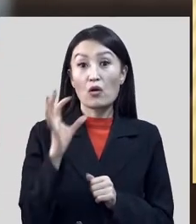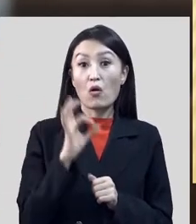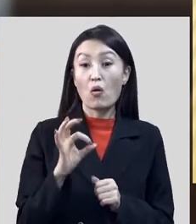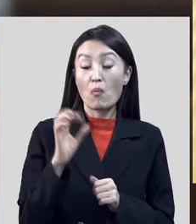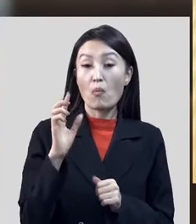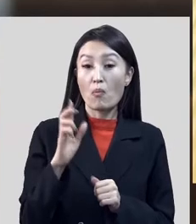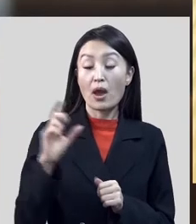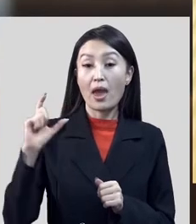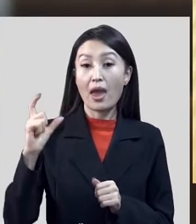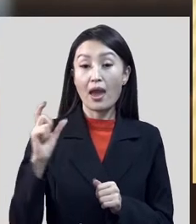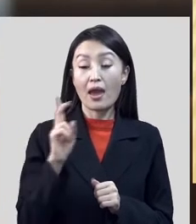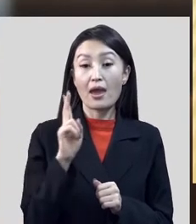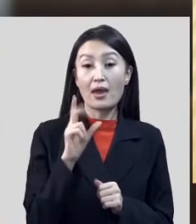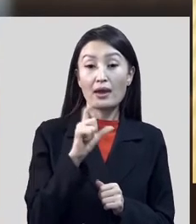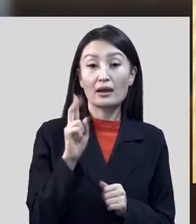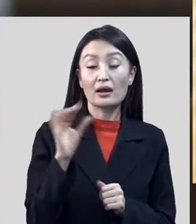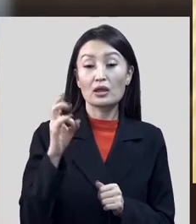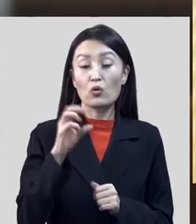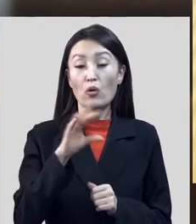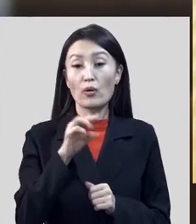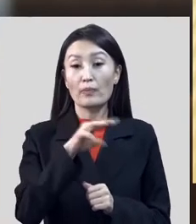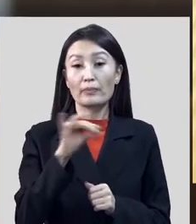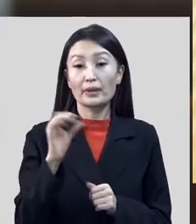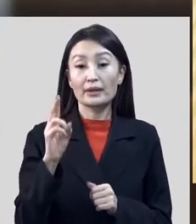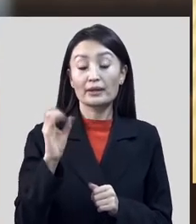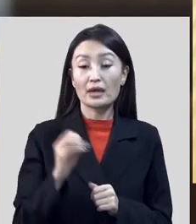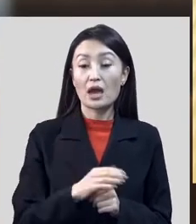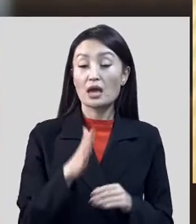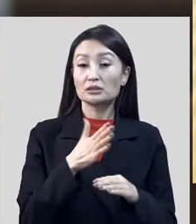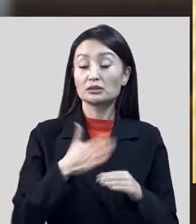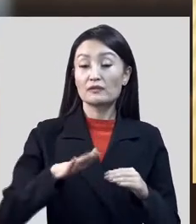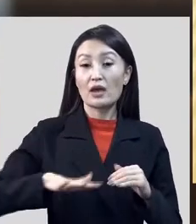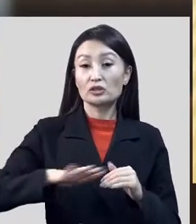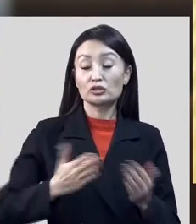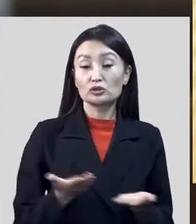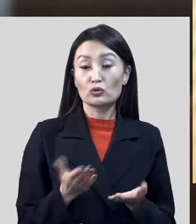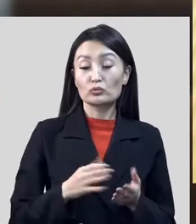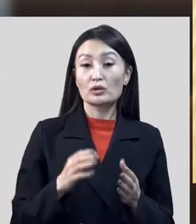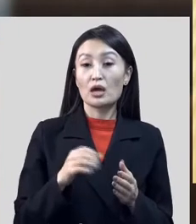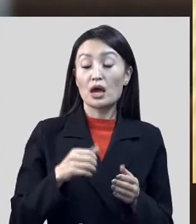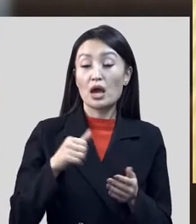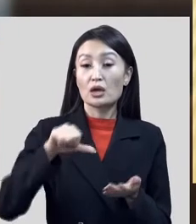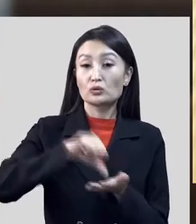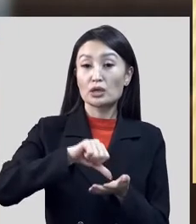экономике как сфере жизни общества и и основных проявлениях и участниках